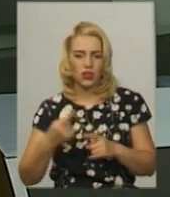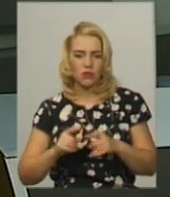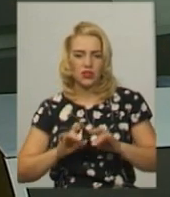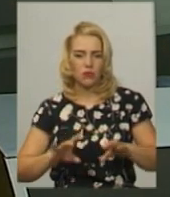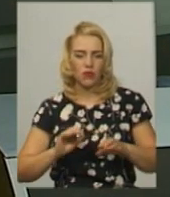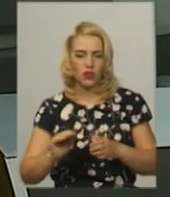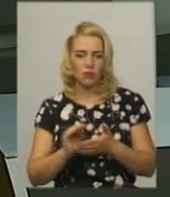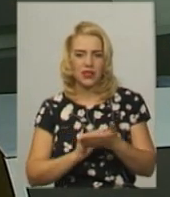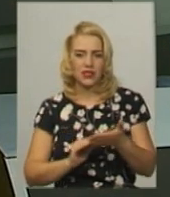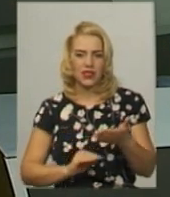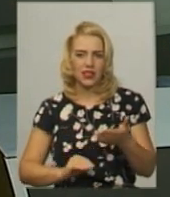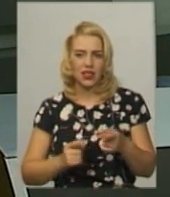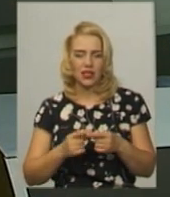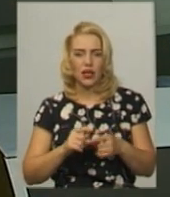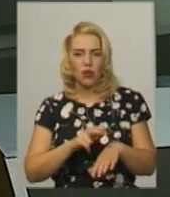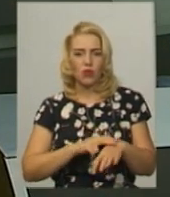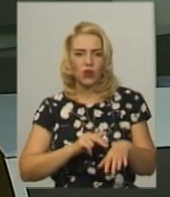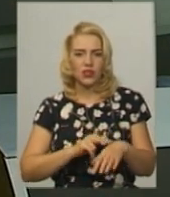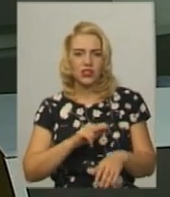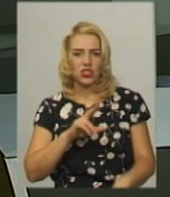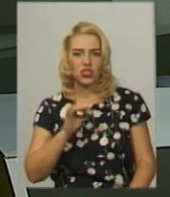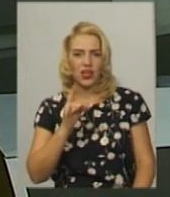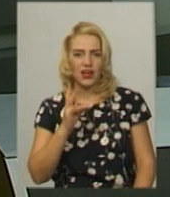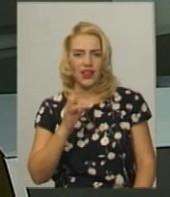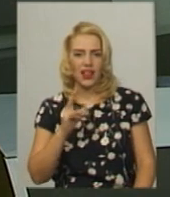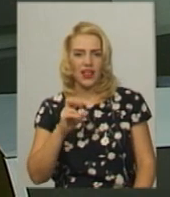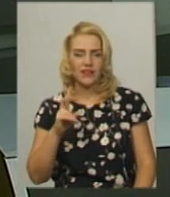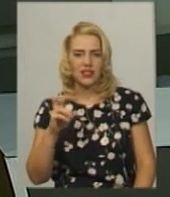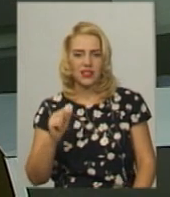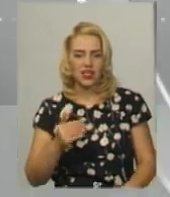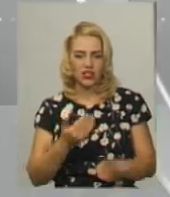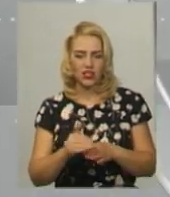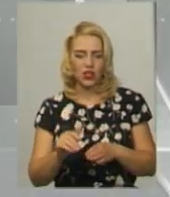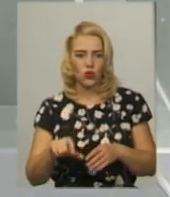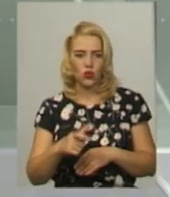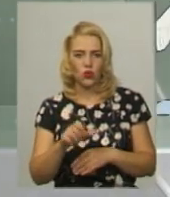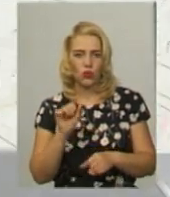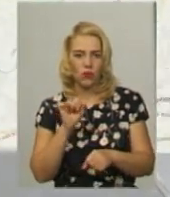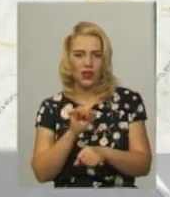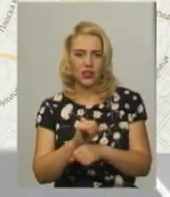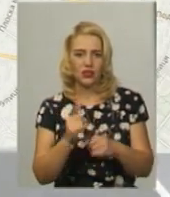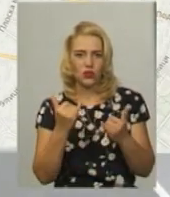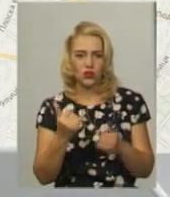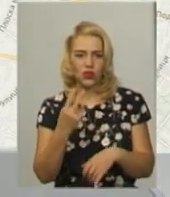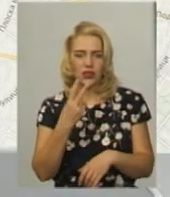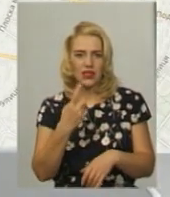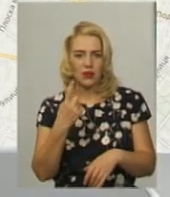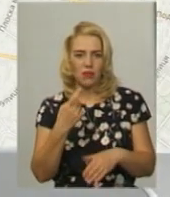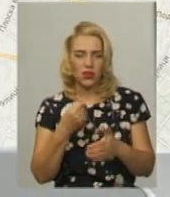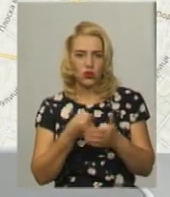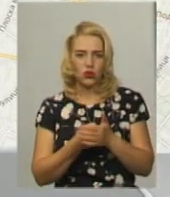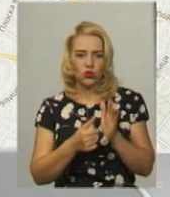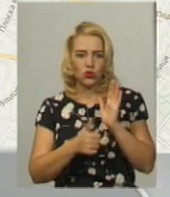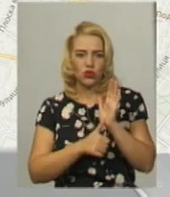прес-секретар управління патрульної поліції області Людмила Чернилевська. За її словами, частину дороги перекриють сьогодні з 21 до 6